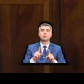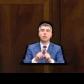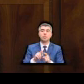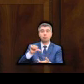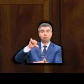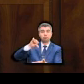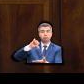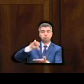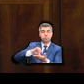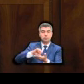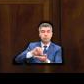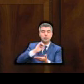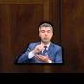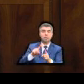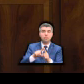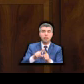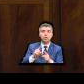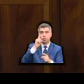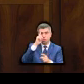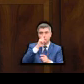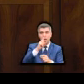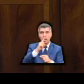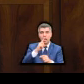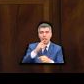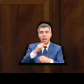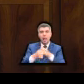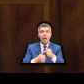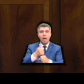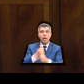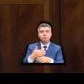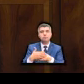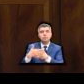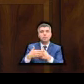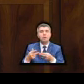التمركز الاداري سيكون جاهزا قبل ما تنمي هذه السنه. شكرا.